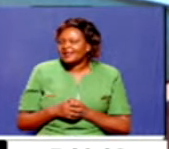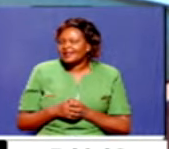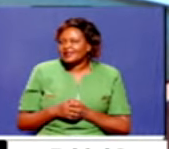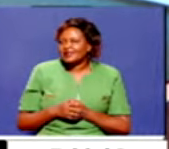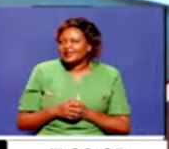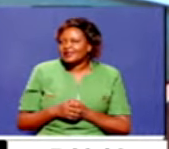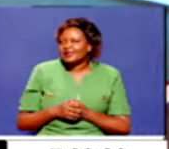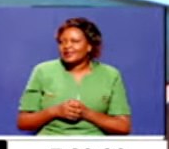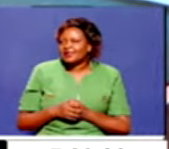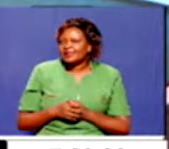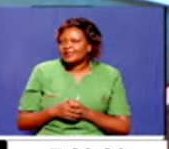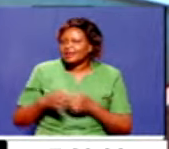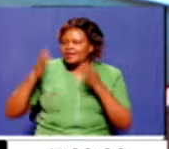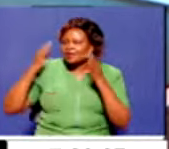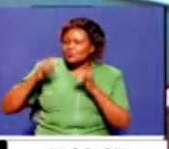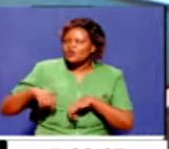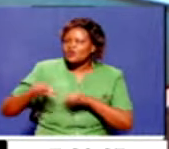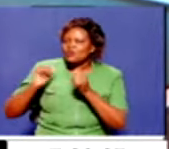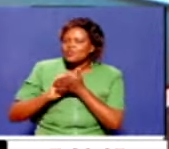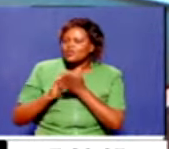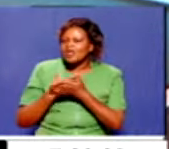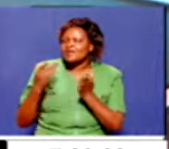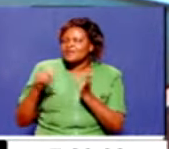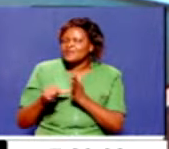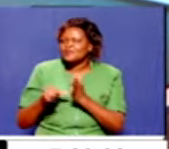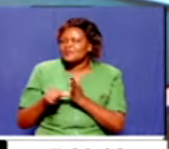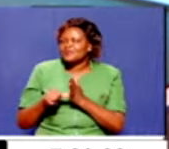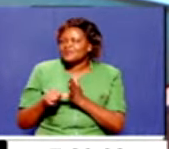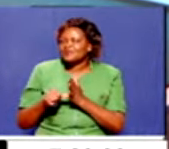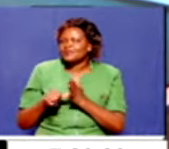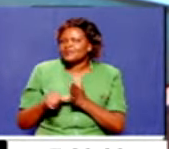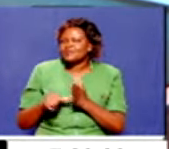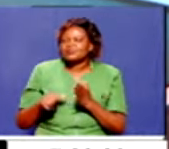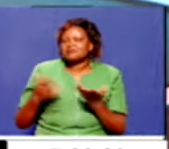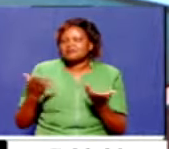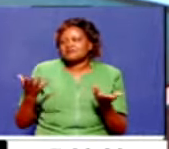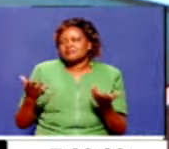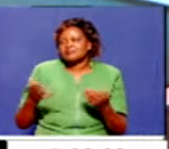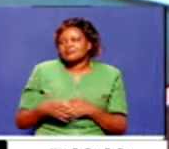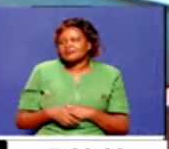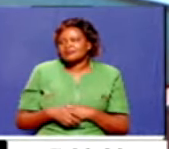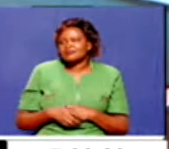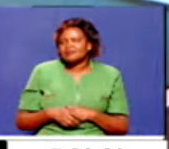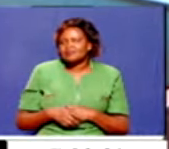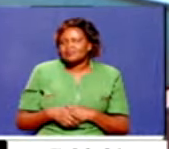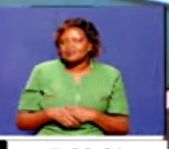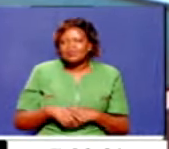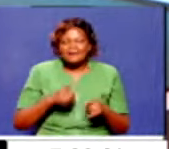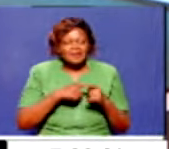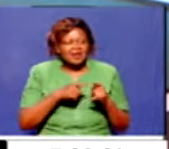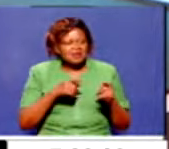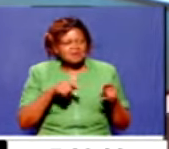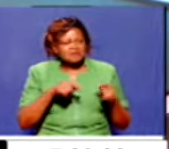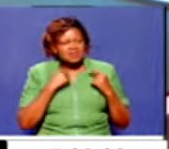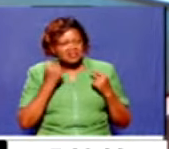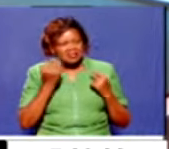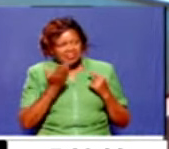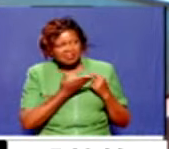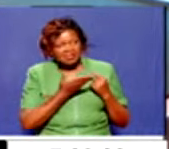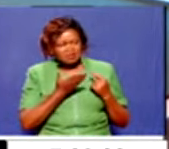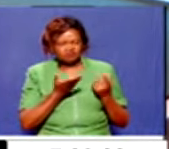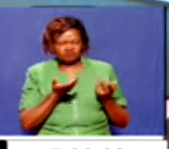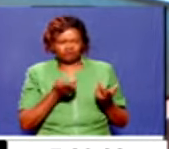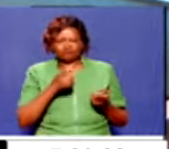Ndio arusi ziendelee bila tashwishi. Bila tashwishi. Hadi kamilike. Lakini sasa ajabu ni kwamba wahubiri kule wanauliza hilo